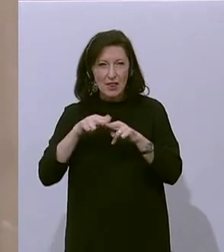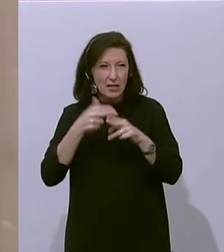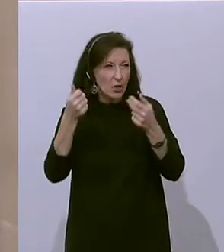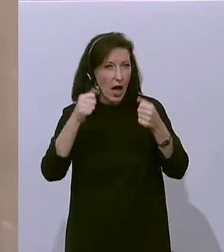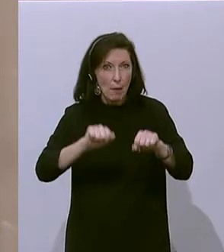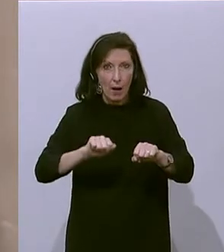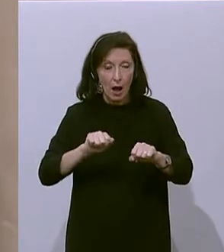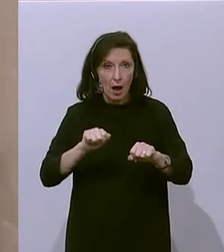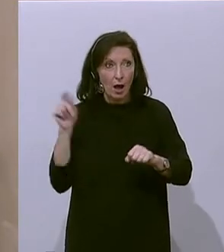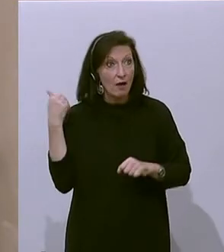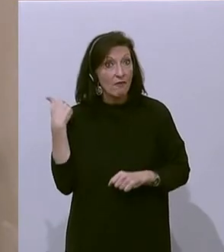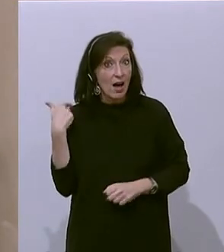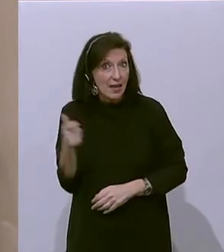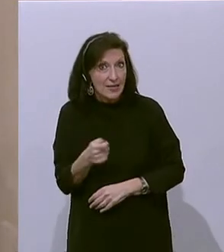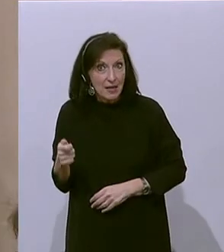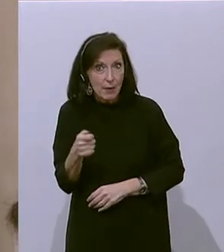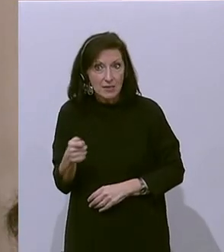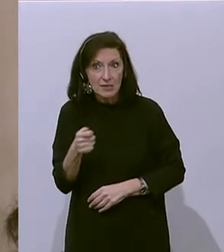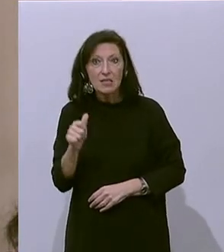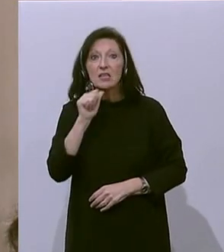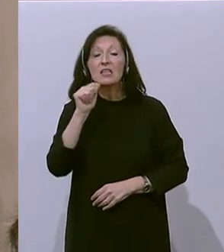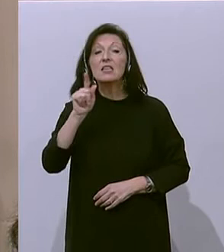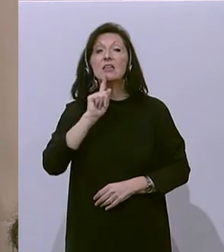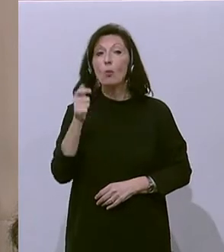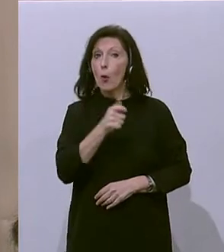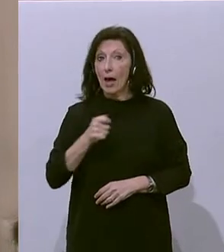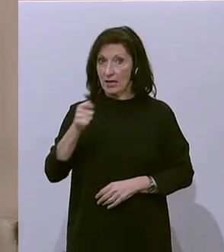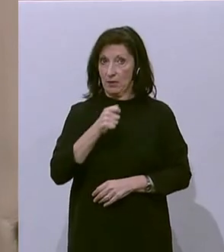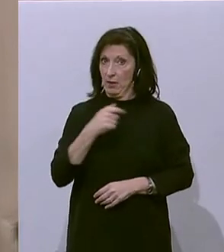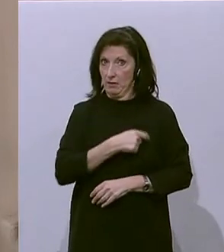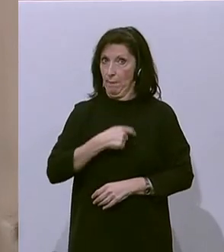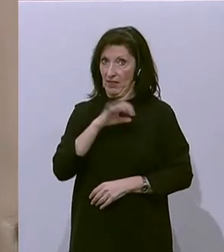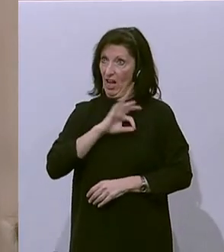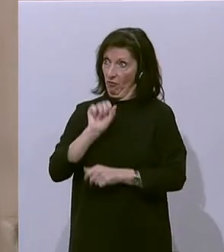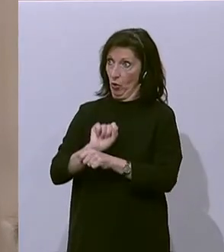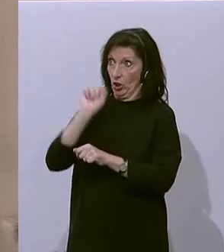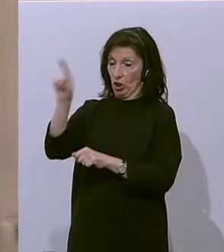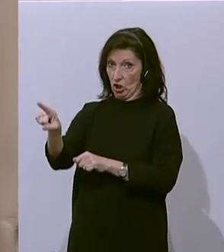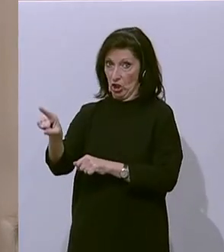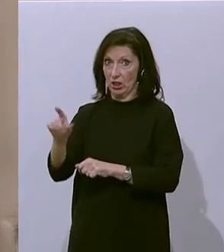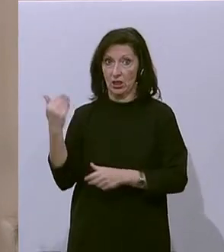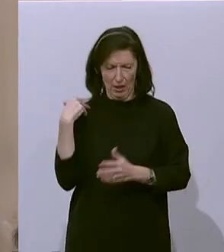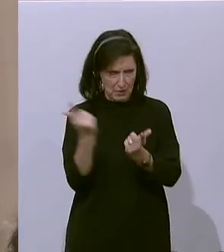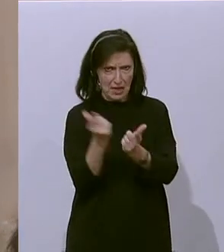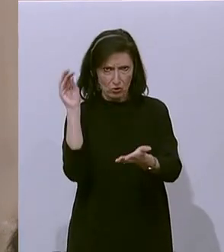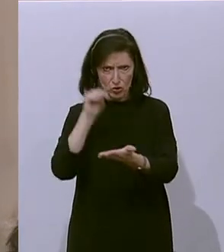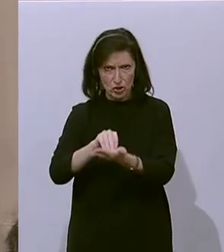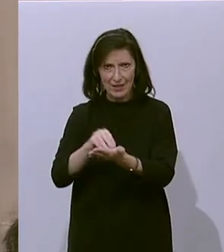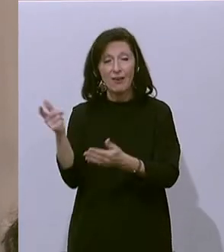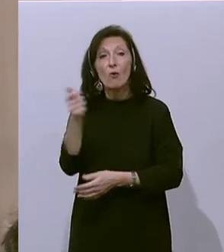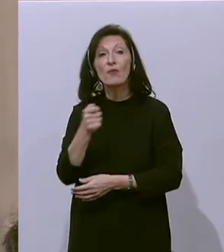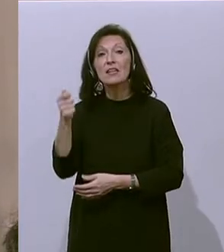erinnern sich, der nicht nur an Parteifreunde ging, und es war in der Zeitung zu lesen, und das Zitat Strache damals in dieser